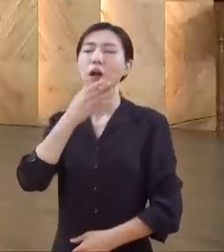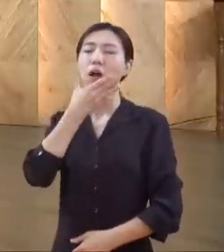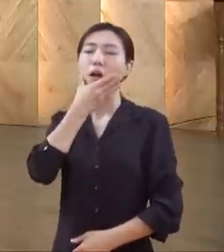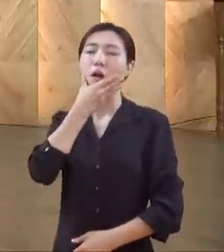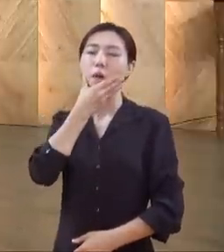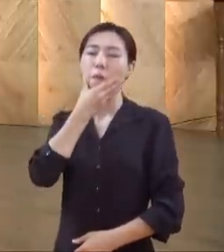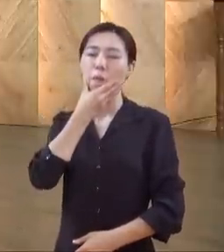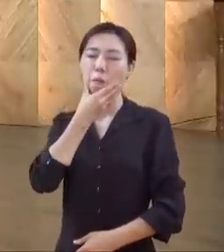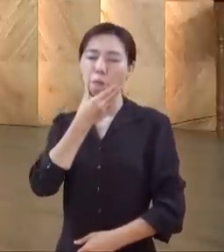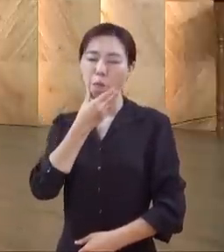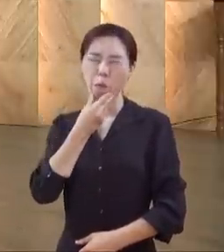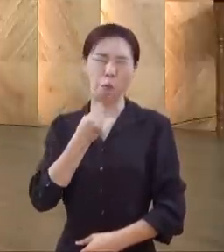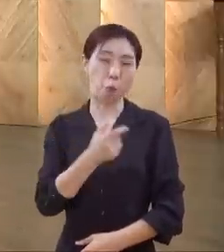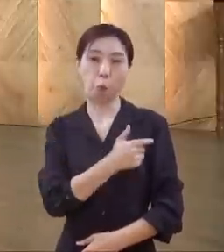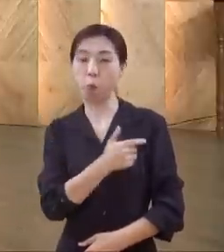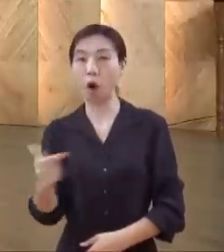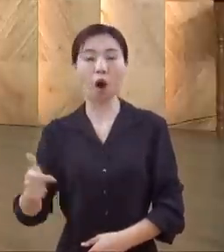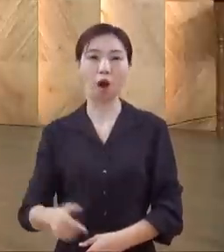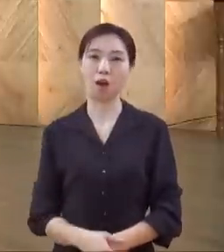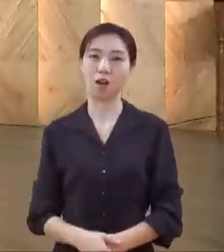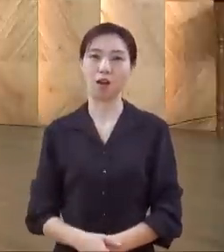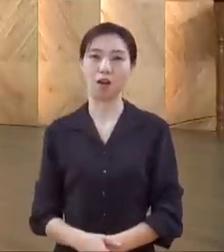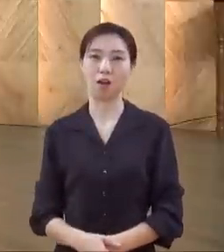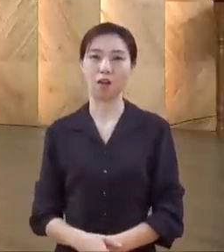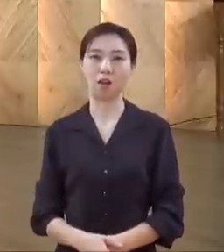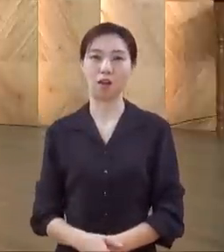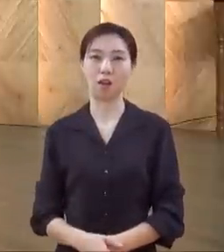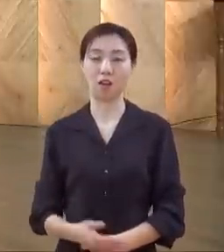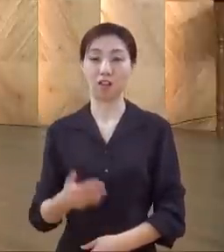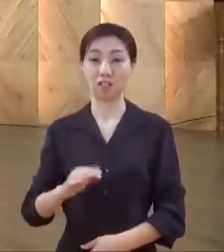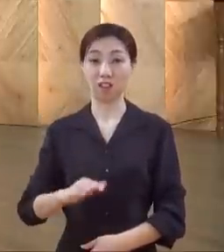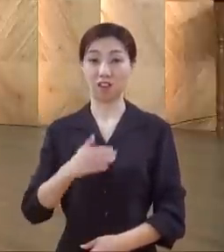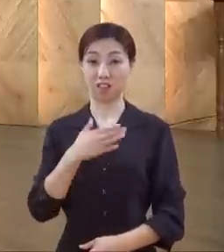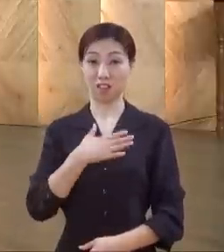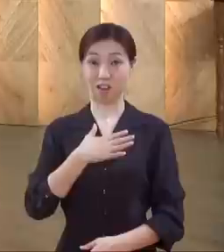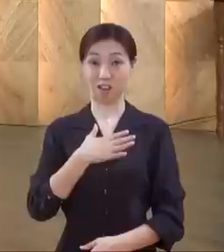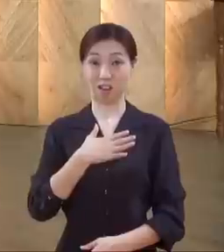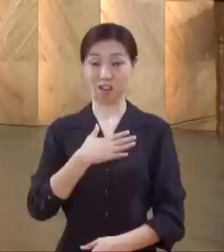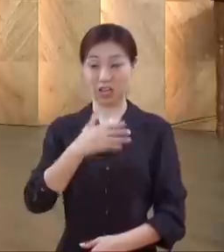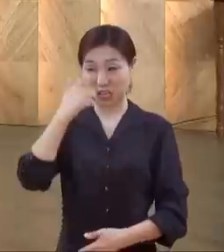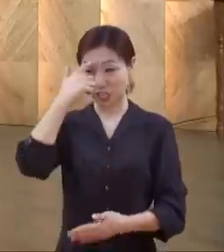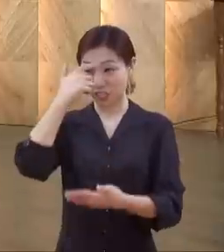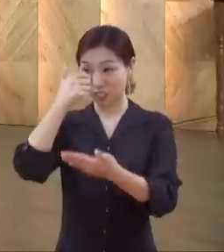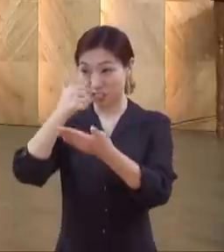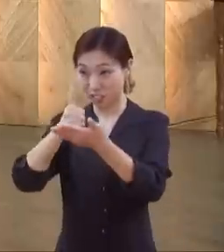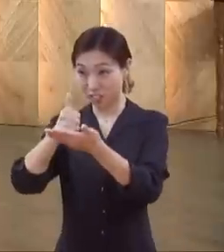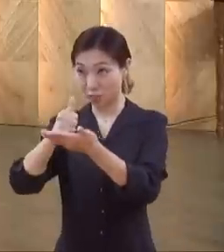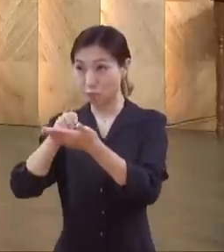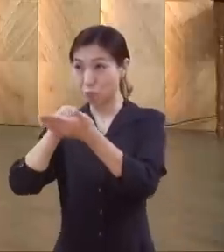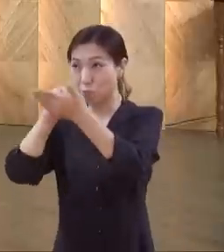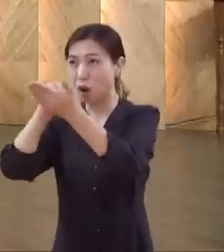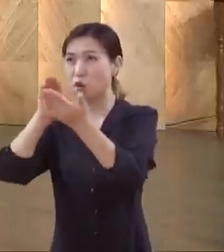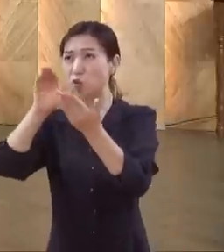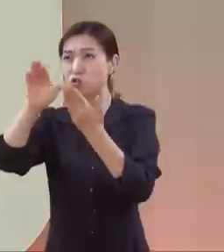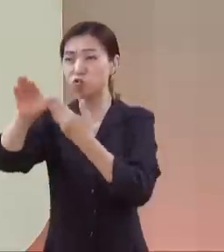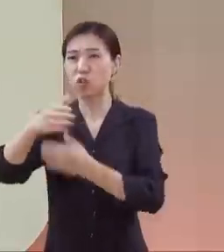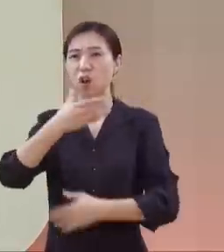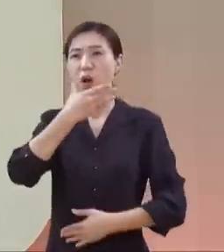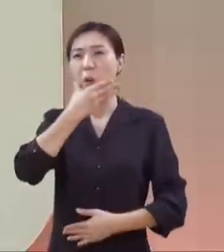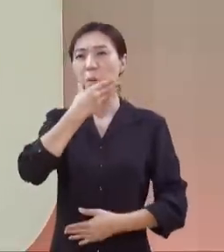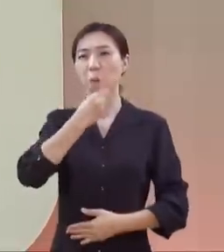많아서 스님이 된 건데 복을 까먹으면서 살면 안 된다라는 말이 이제 중요한 거예요